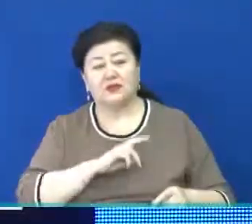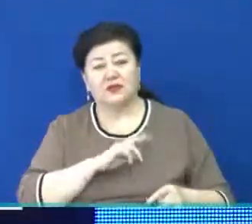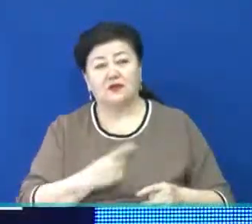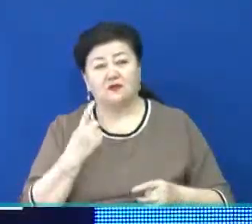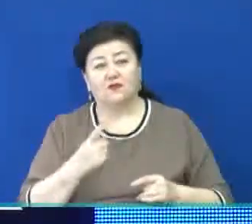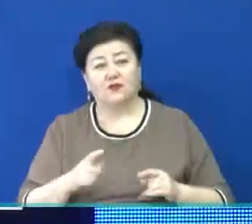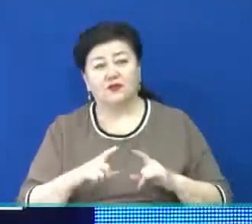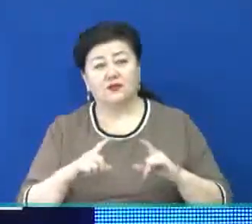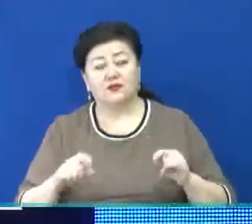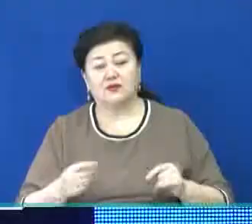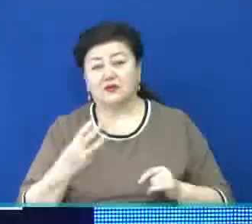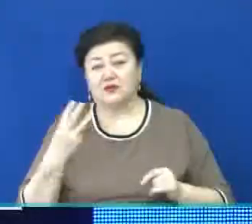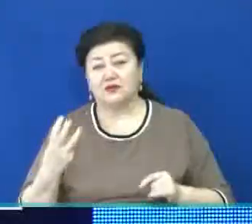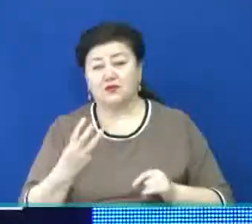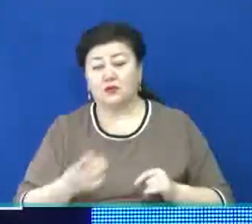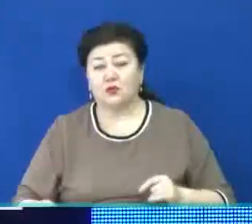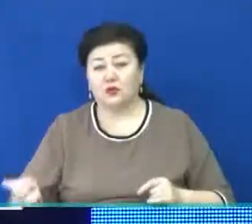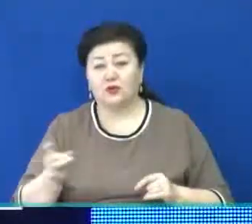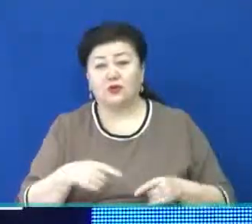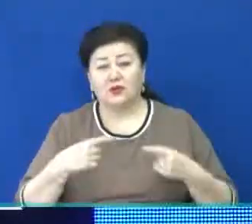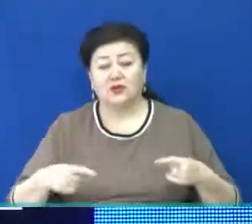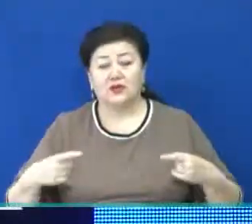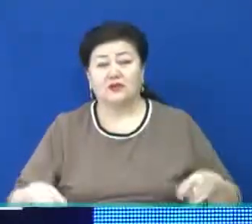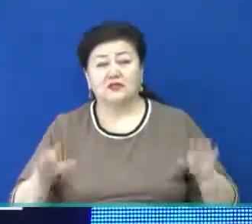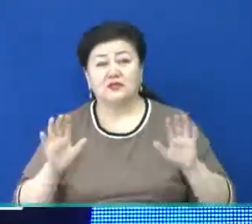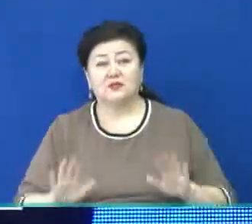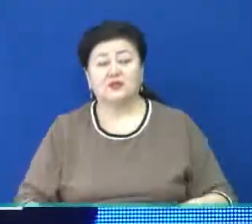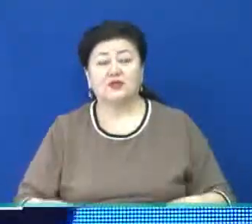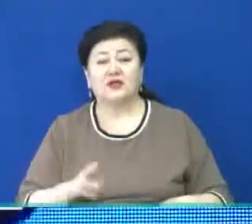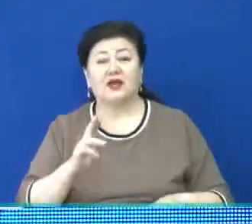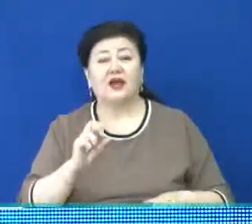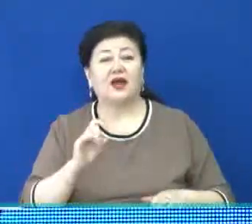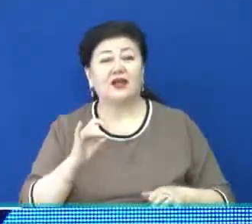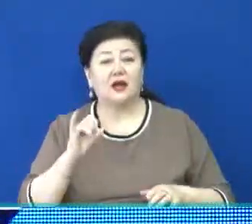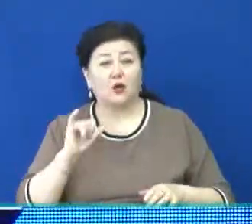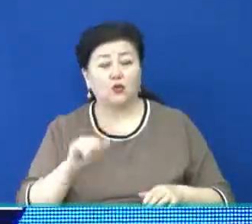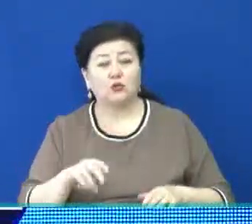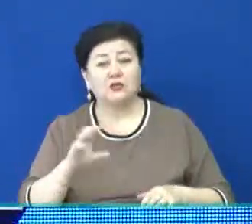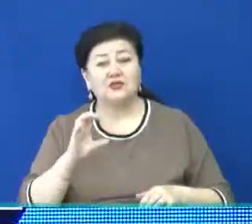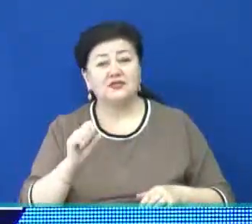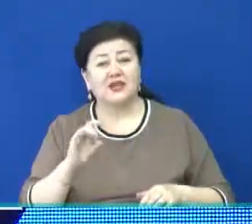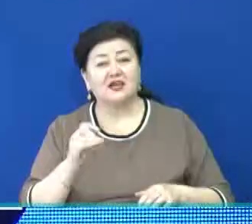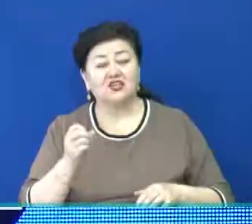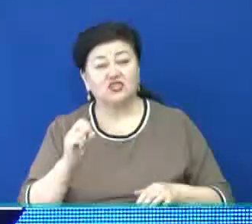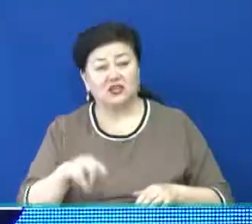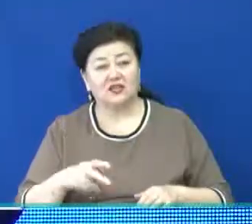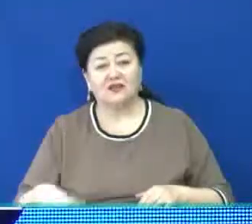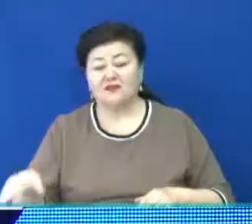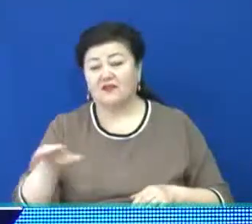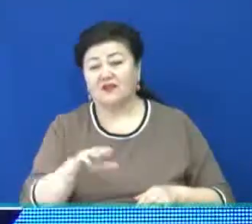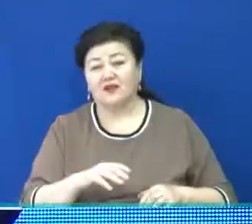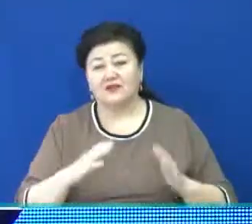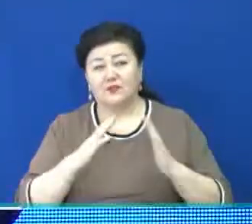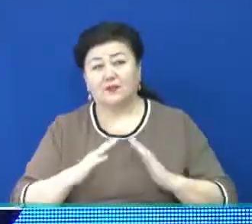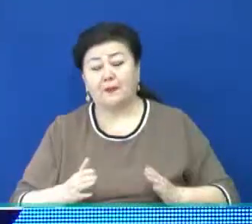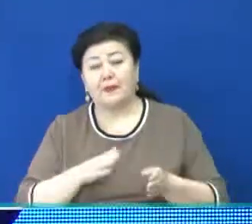Бұл мекемелер 3 түрлі округте, яғни Саржал, Тоқтамыс, Қарауыл ауылдарында. Бұл ретте бухгалтер барлық объектілерден